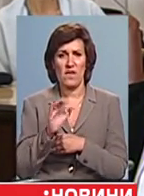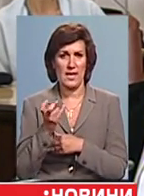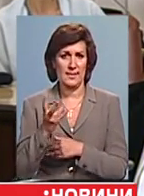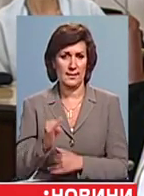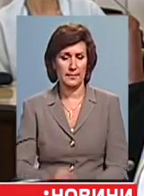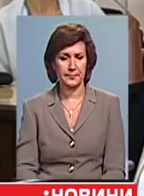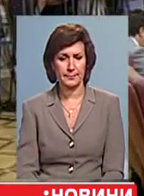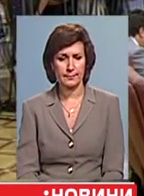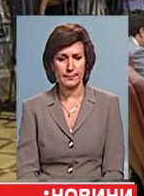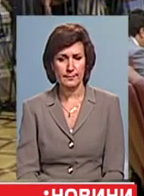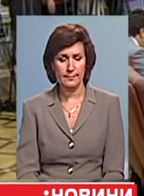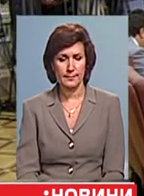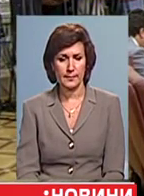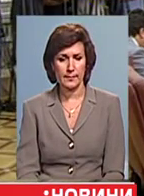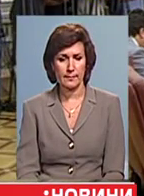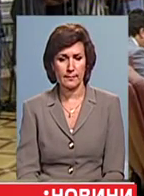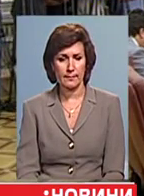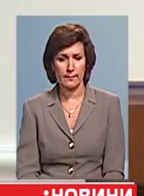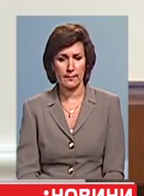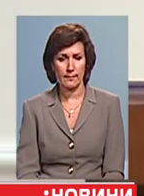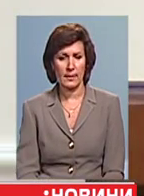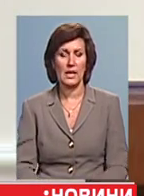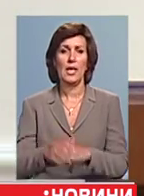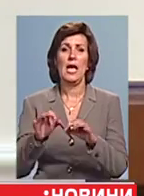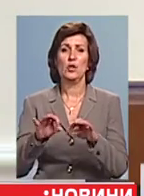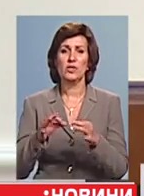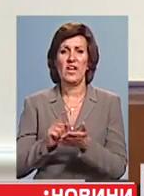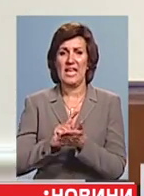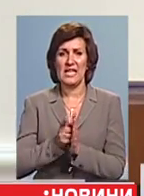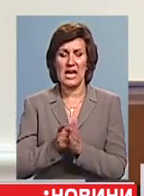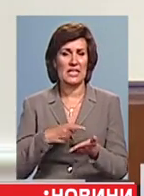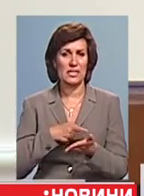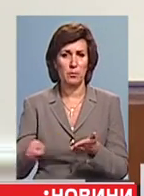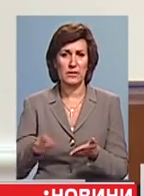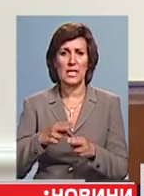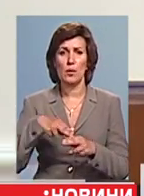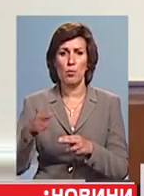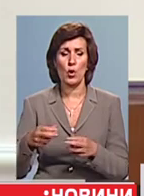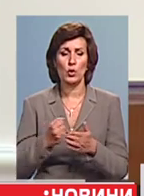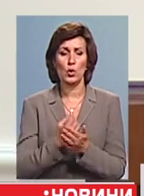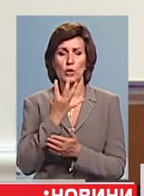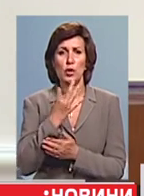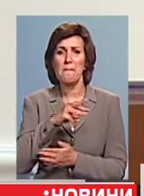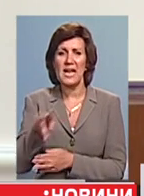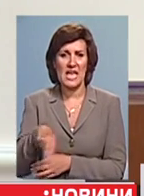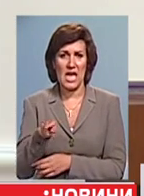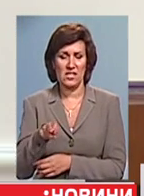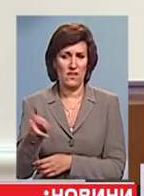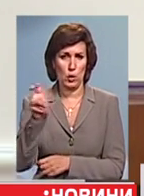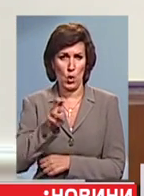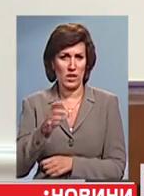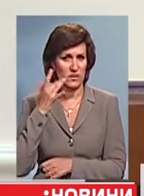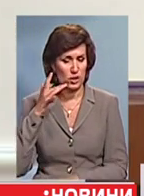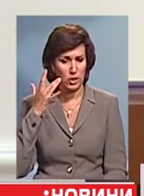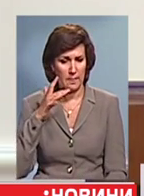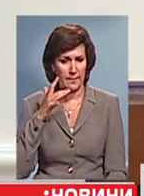вересні. У відновлення, дякую за підтримку, особливо дозволяє негайно списати борг до 4 мільярдів доларів